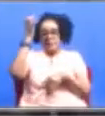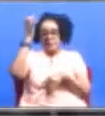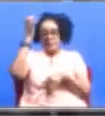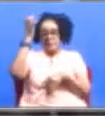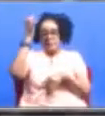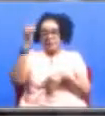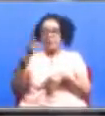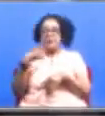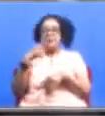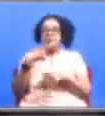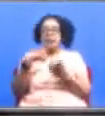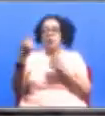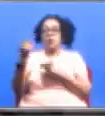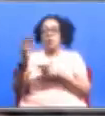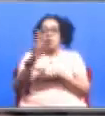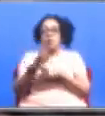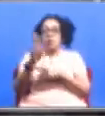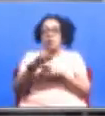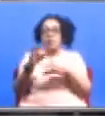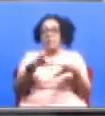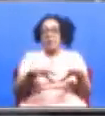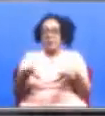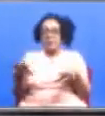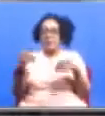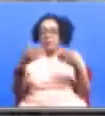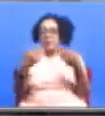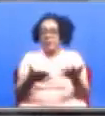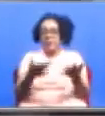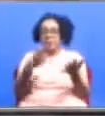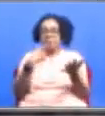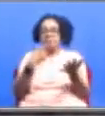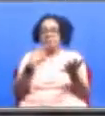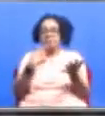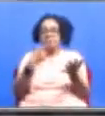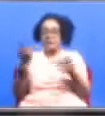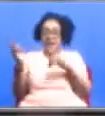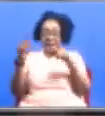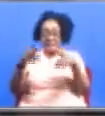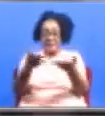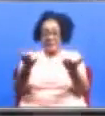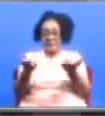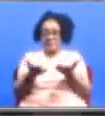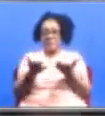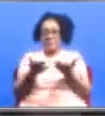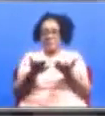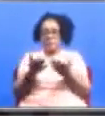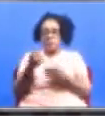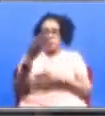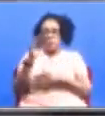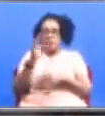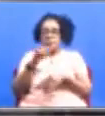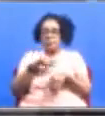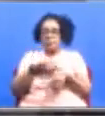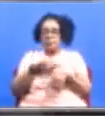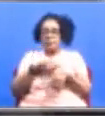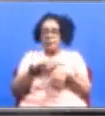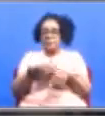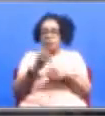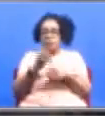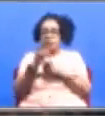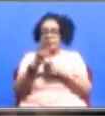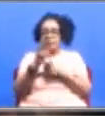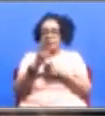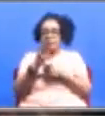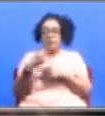nilikuwa nimeambiwa niende Uhuru Market. Nikatoka Uhuru Market ndio nikaambiwa nikuje huku. So since 6 ni